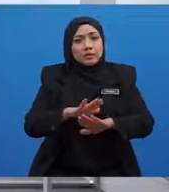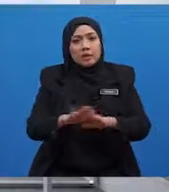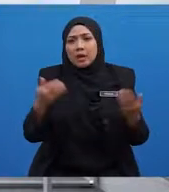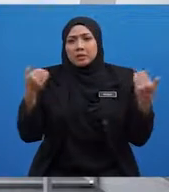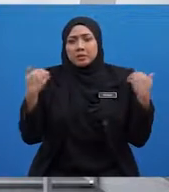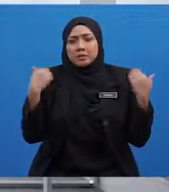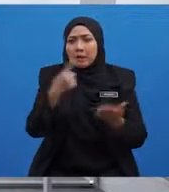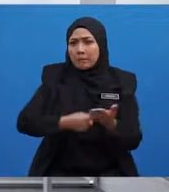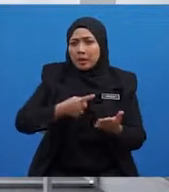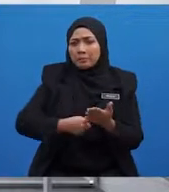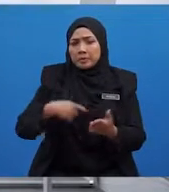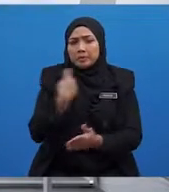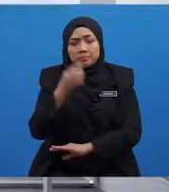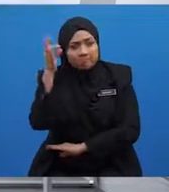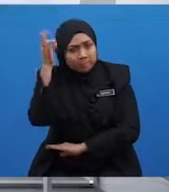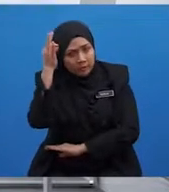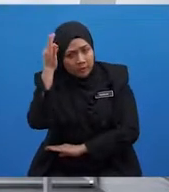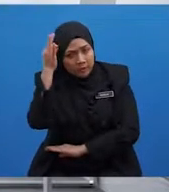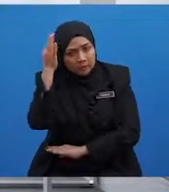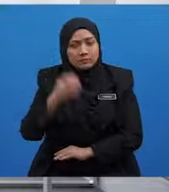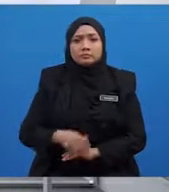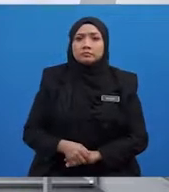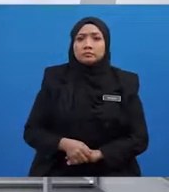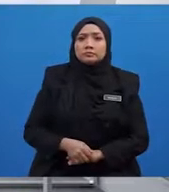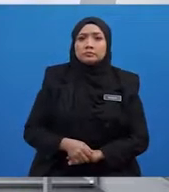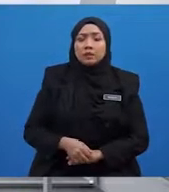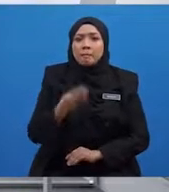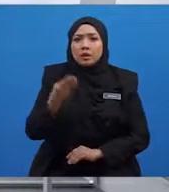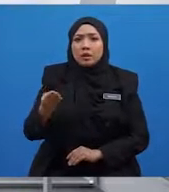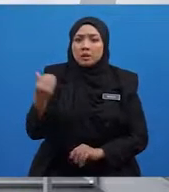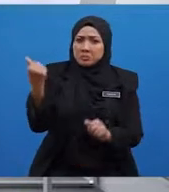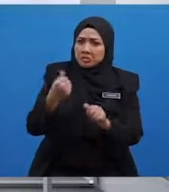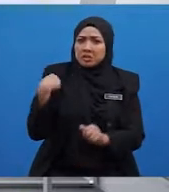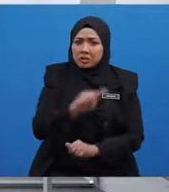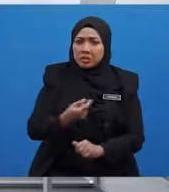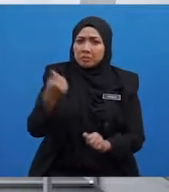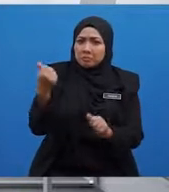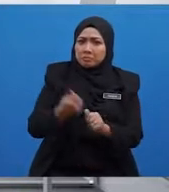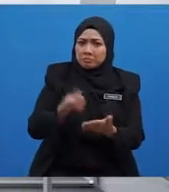Biasanya, barang-barang akan dibeli dengan kerap dan kos penghasilannya juga agak murah.